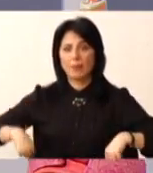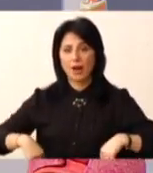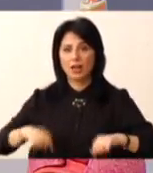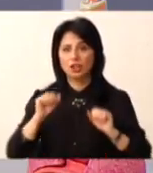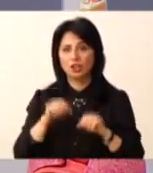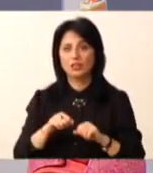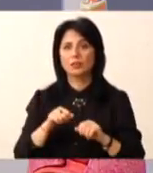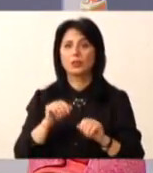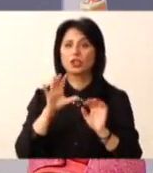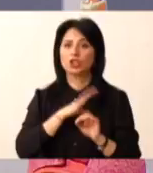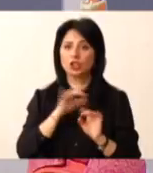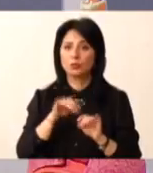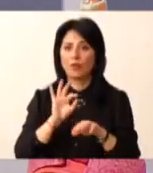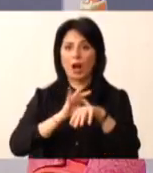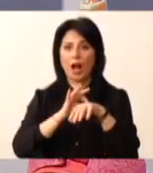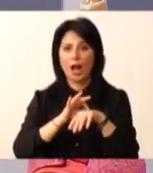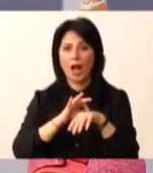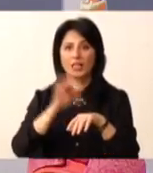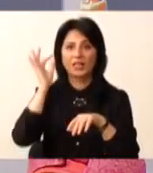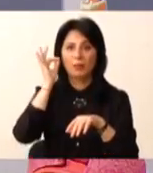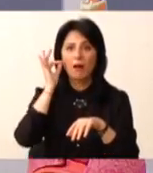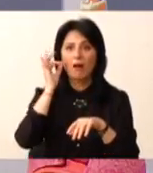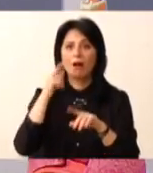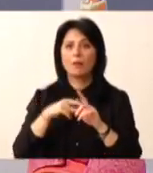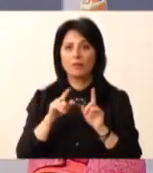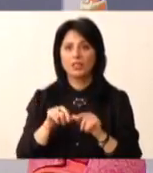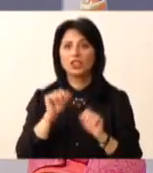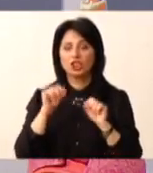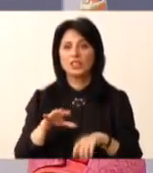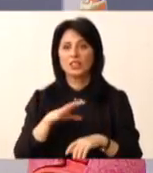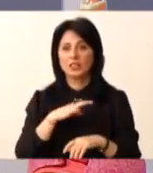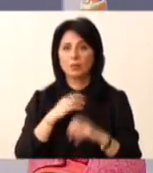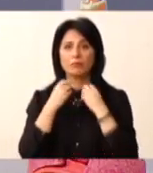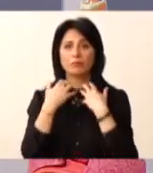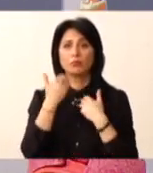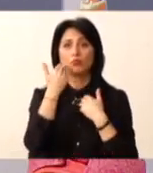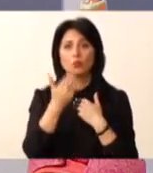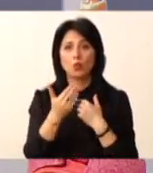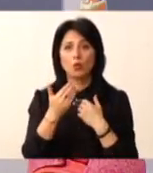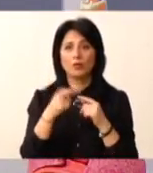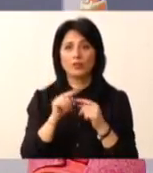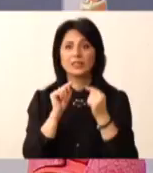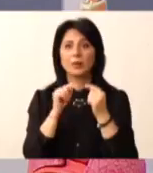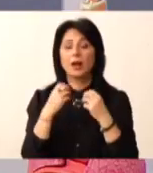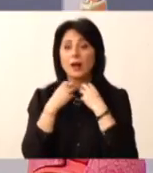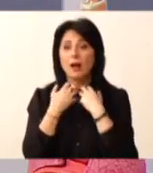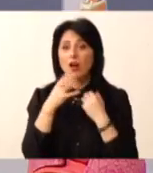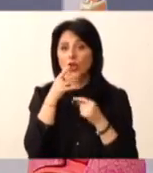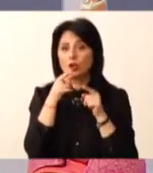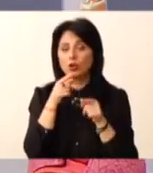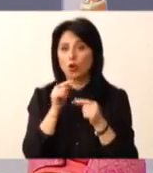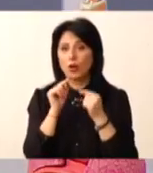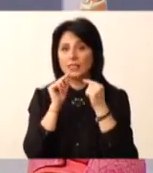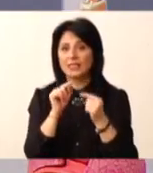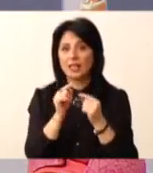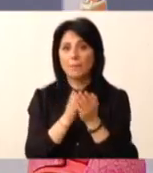წინააღმდეგ, შეიძლება იყოს კანის თმის წინააღმდეგ და ასევე შეიძლება იყოს ფარისებრი ჯირკვლის წინააღმდეგაც. აი ფარისებრი ჯირკვლის